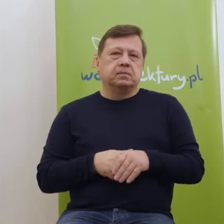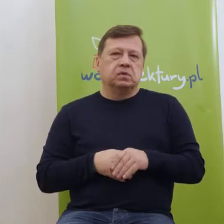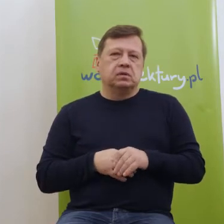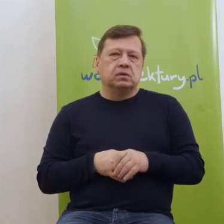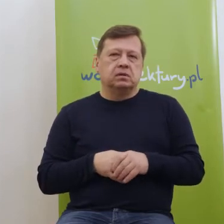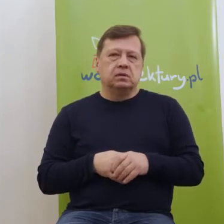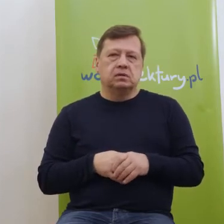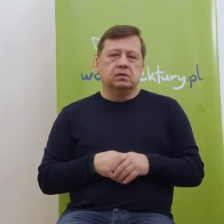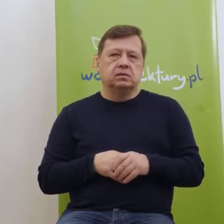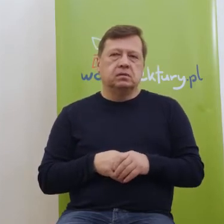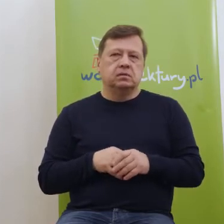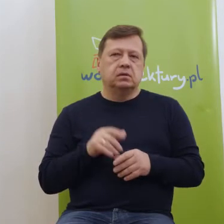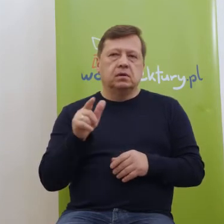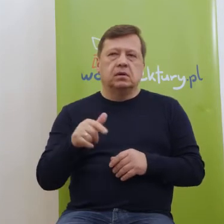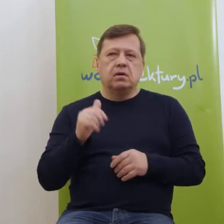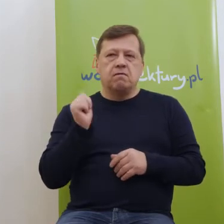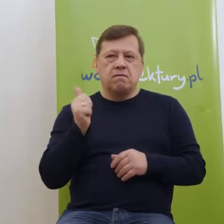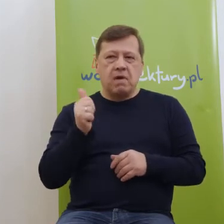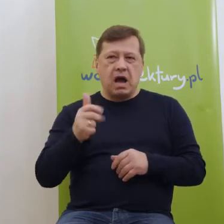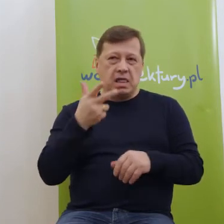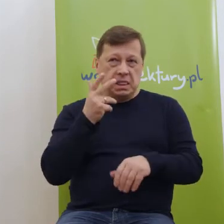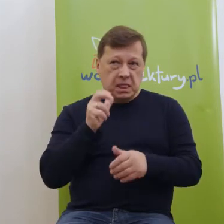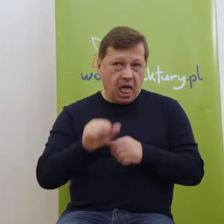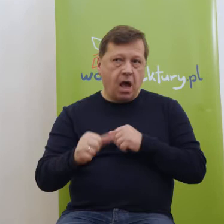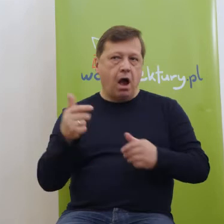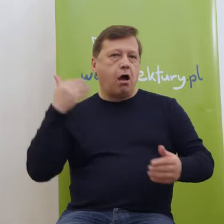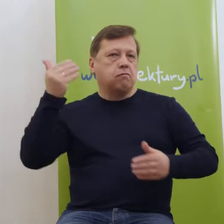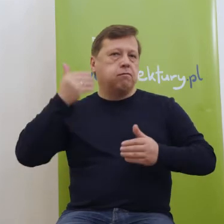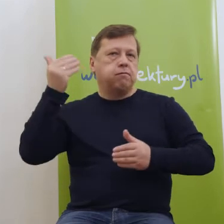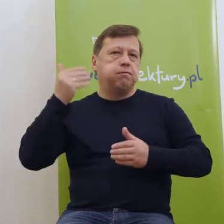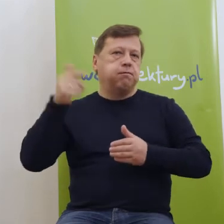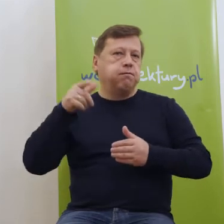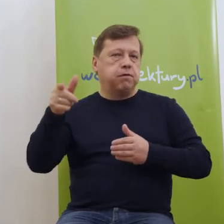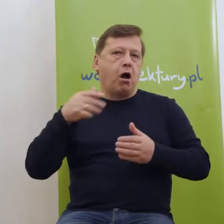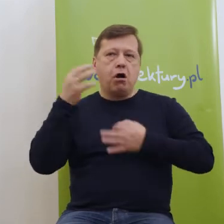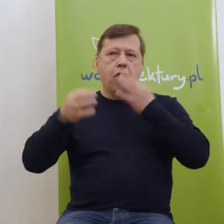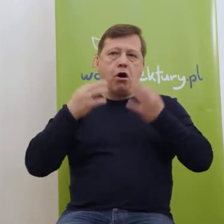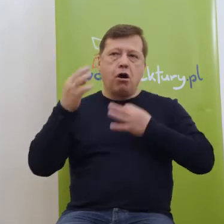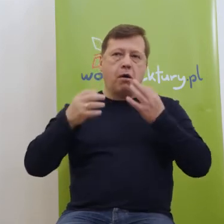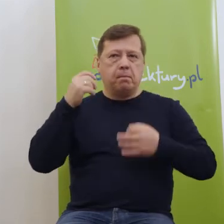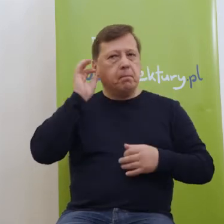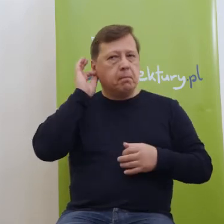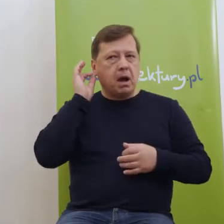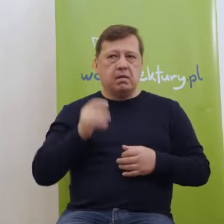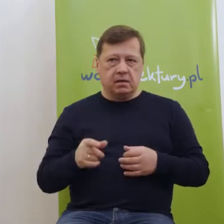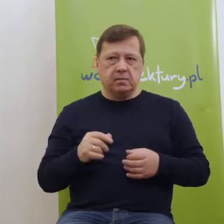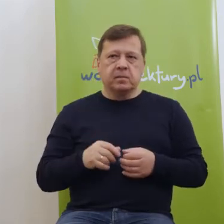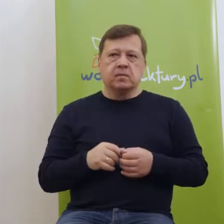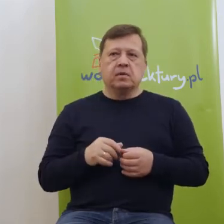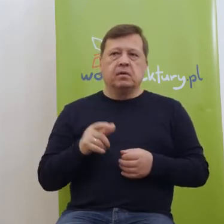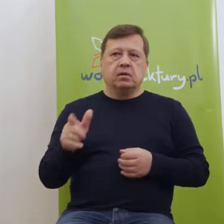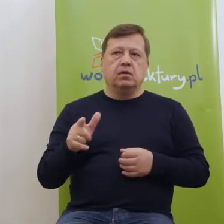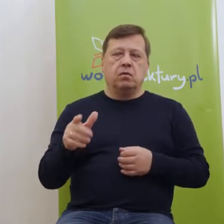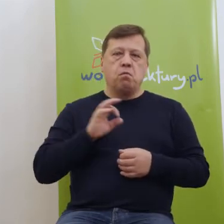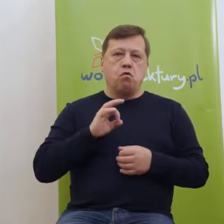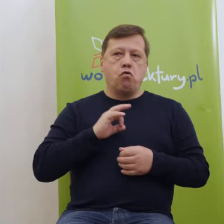średnio się zna na tym, co mówi, a koniecznie chce powiedzieć, i to bardzo fajne jest potem, jak na przykład jakaś pani ostatnio zrugała moją książkę dokładnie z